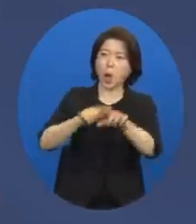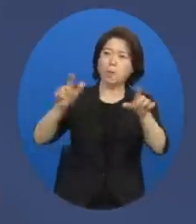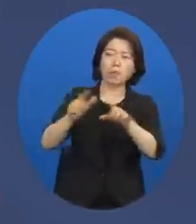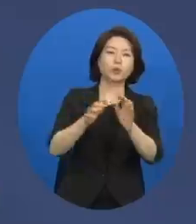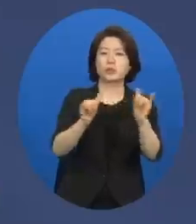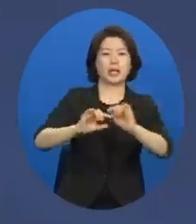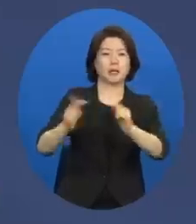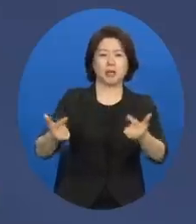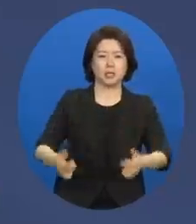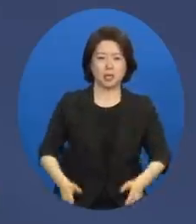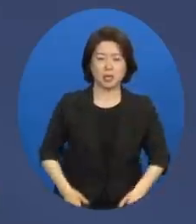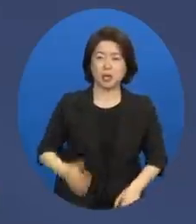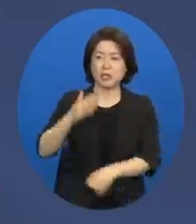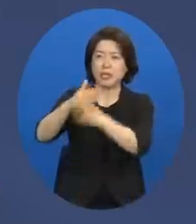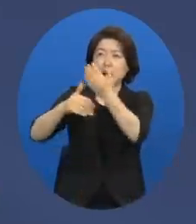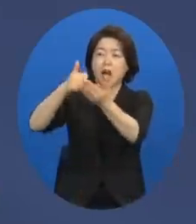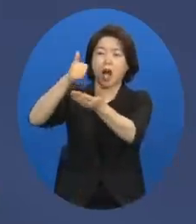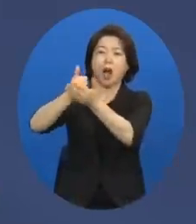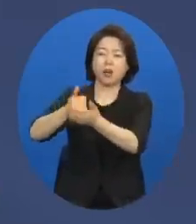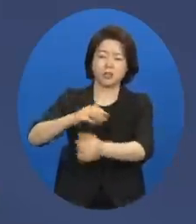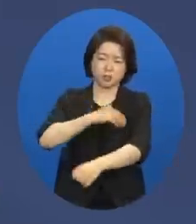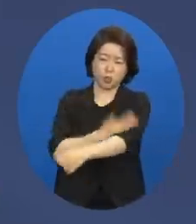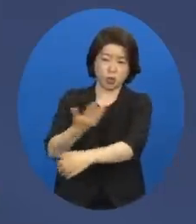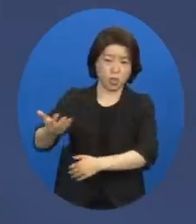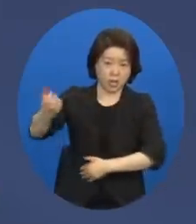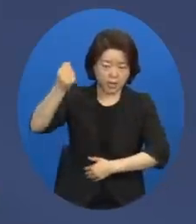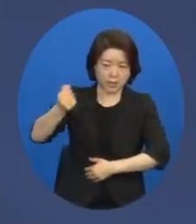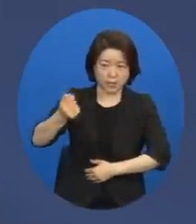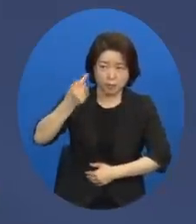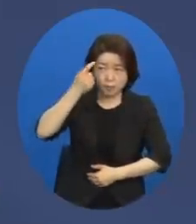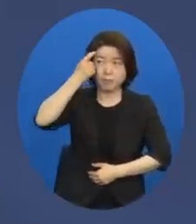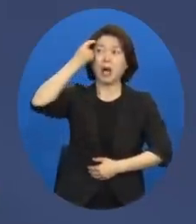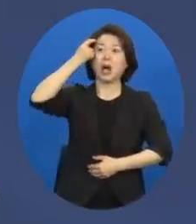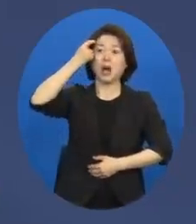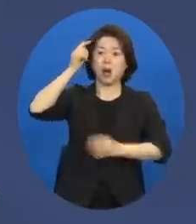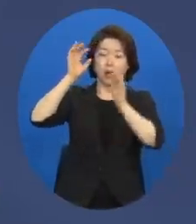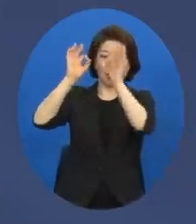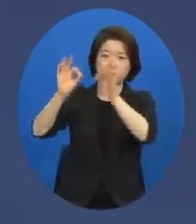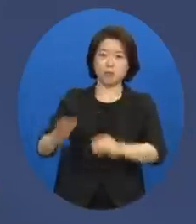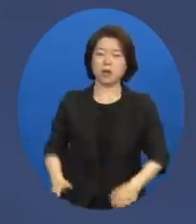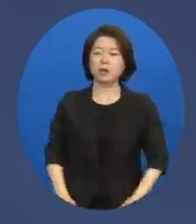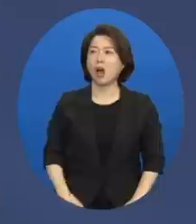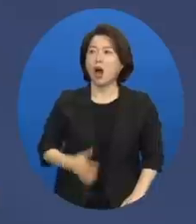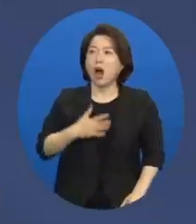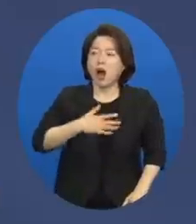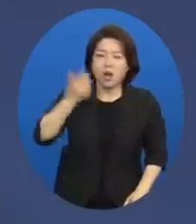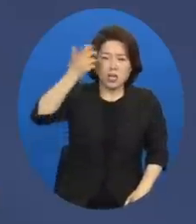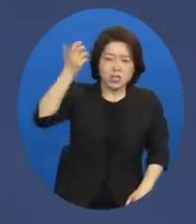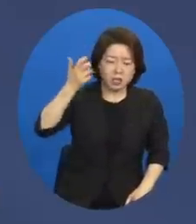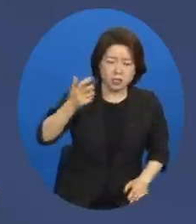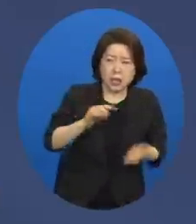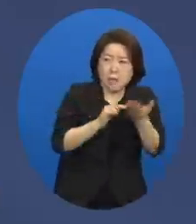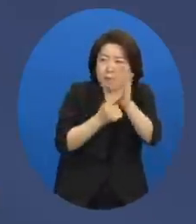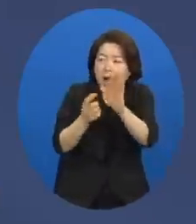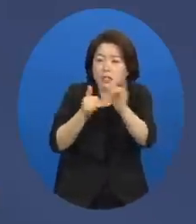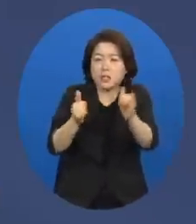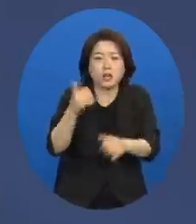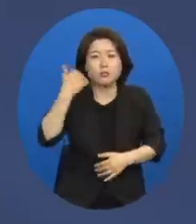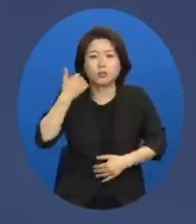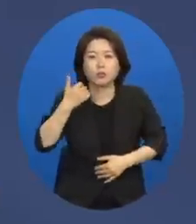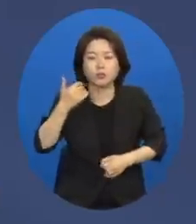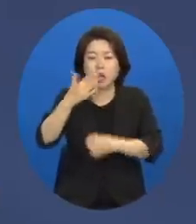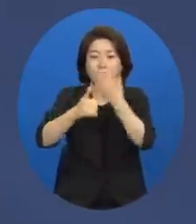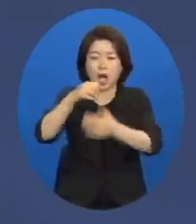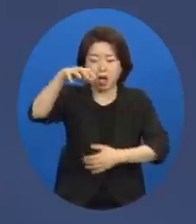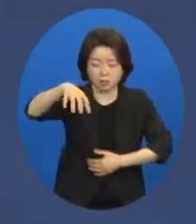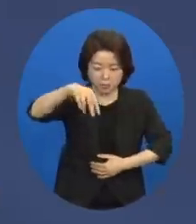선생님이 아니라 신적 권능을 가지신 분이라는 사실을 딱 보는 순간 영적인 반응을 하는 사람은 하나님 앞에